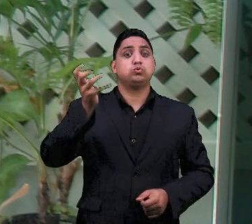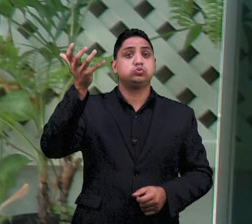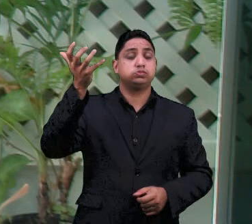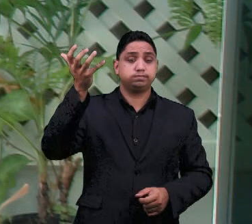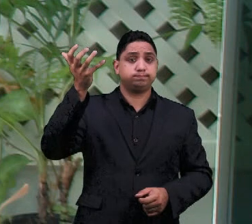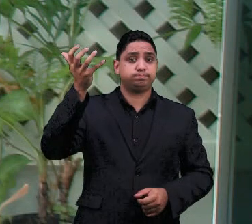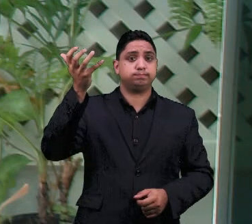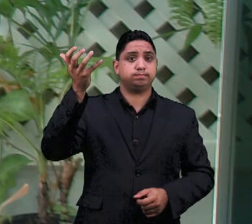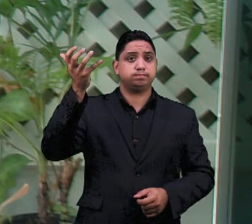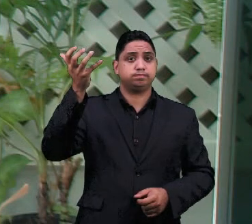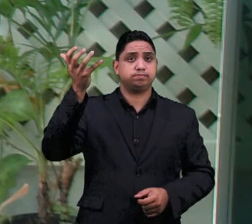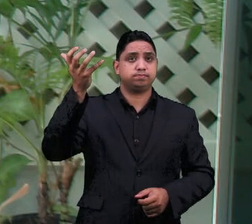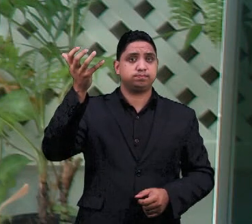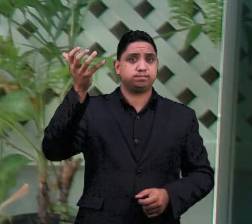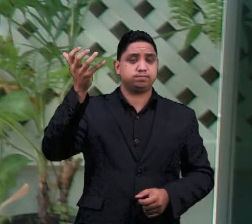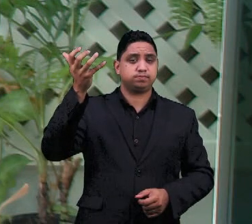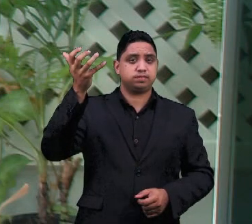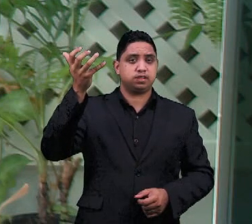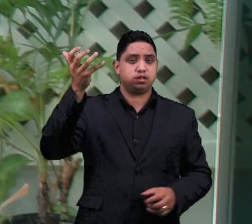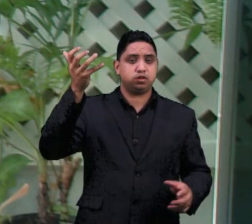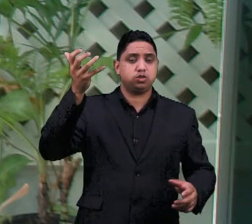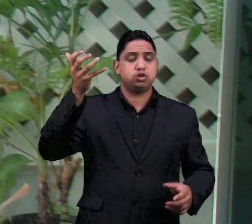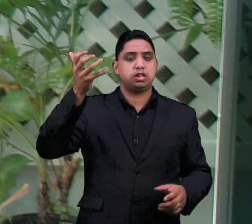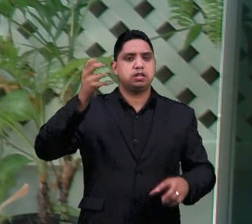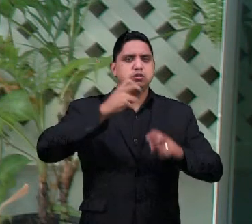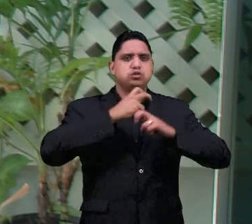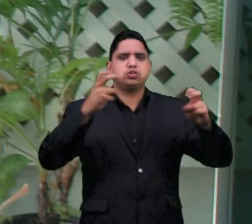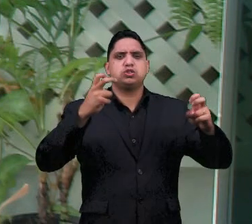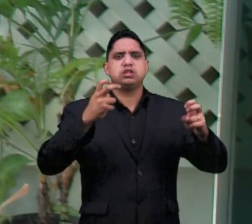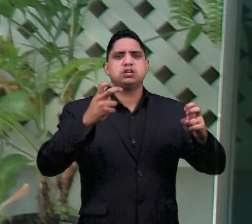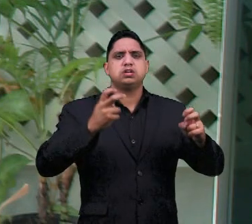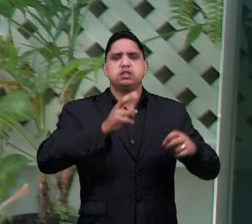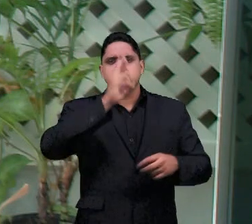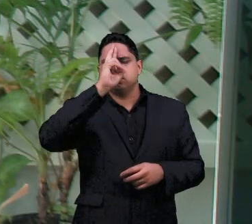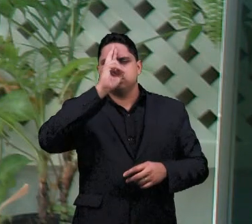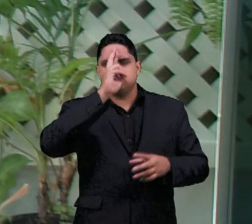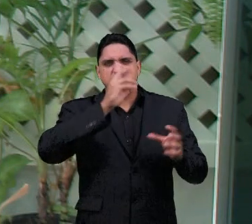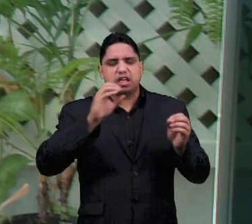question, qui a été la suivante. Les signes